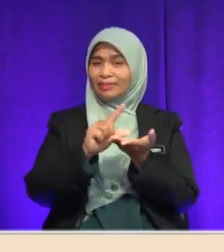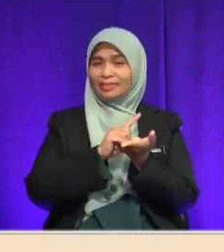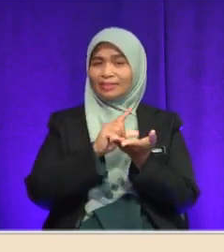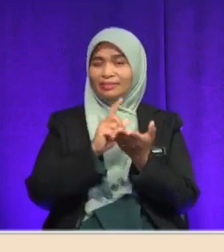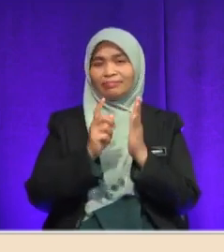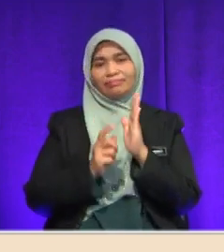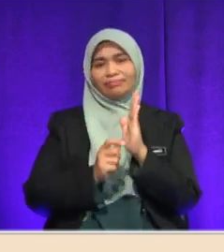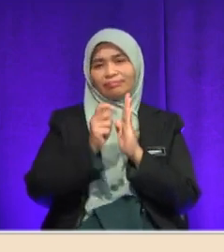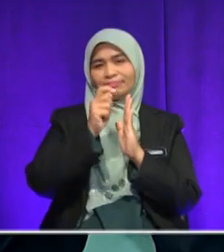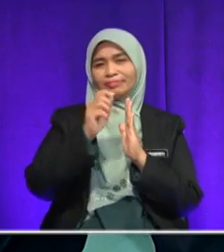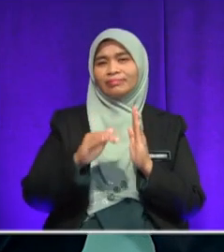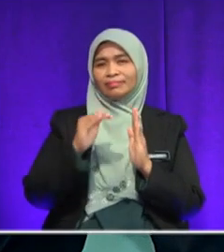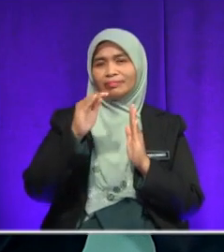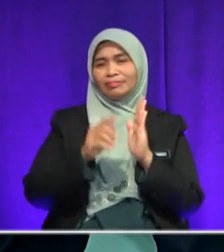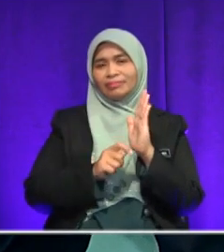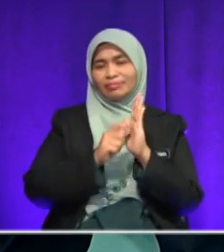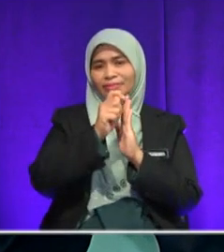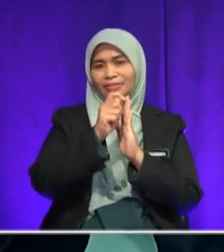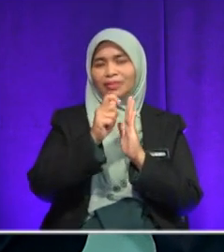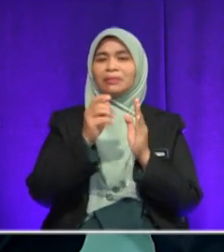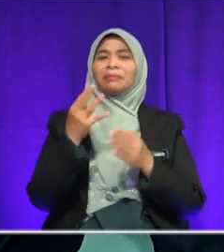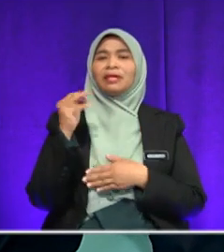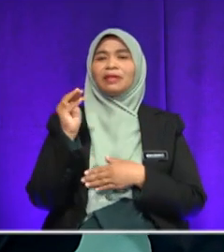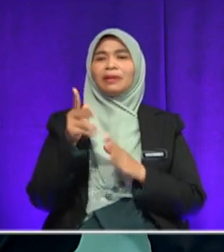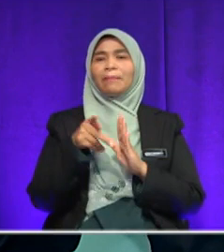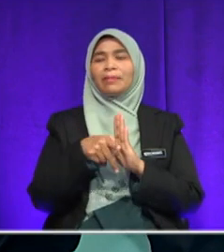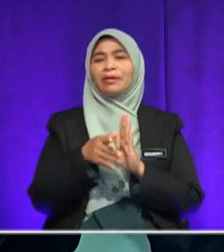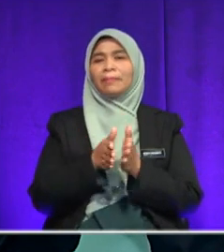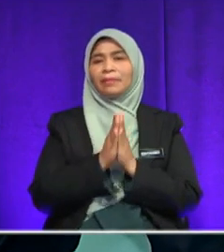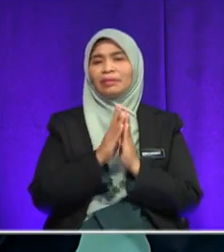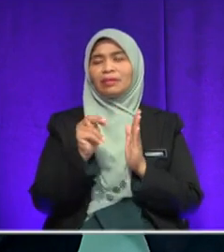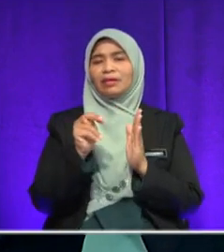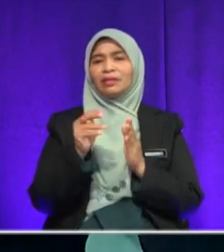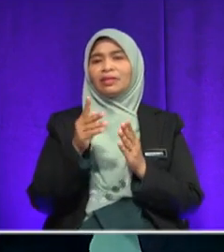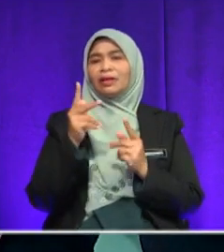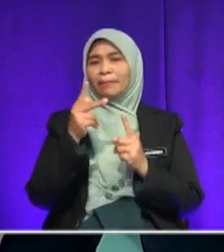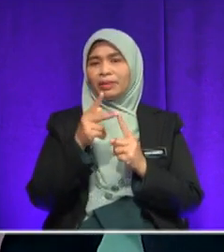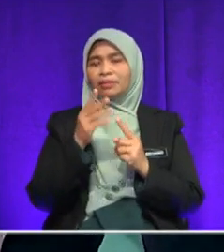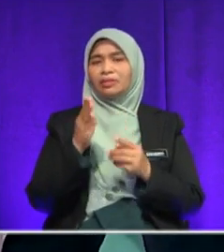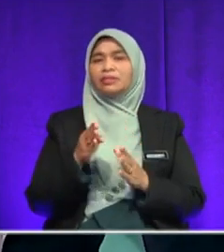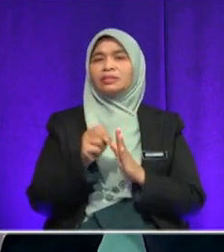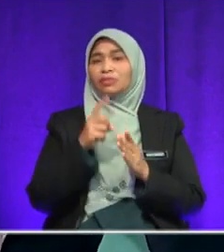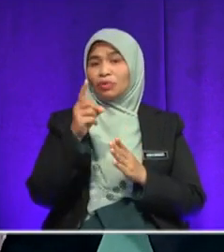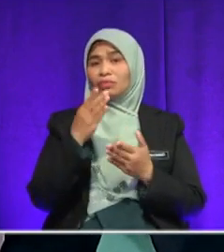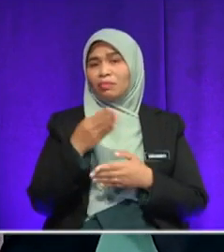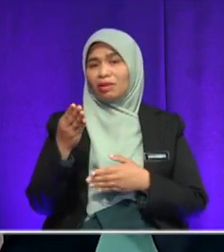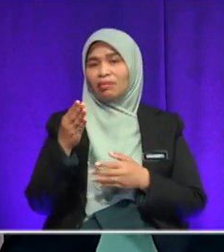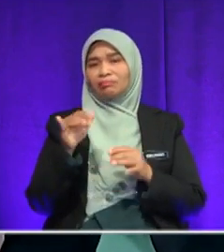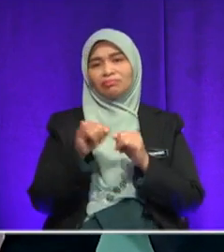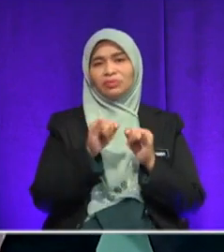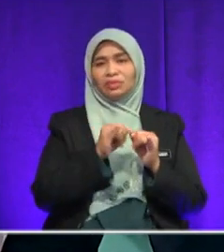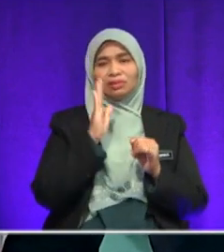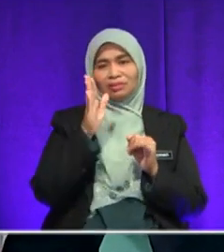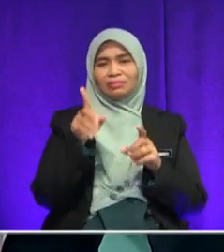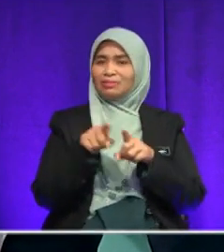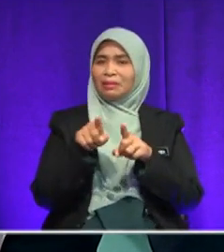pendapatan semakin meningkat, maka permintaan ke atas sesuatu barang juga akan turut meningkat.